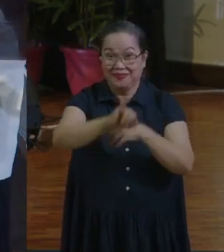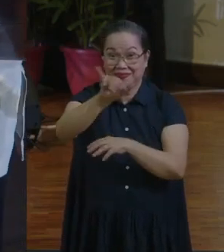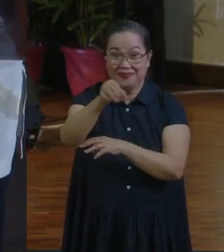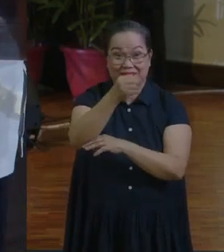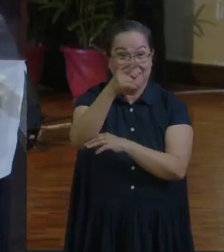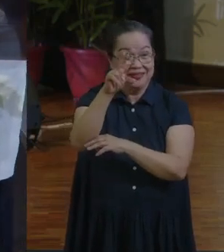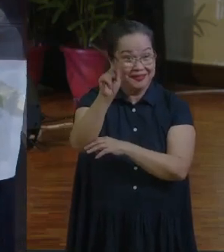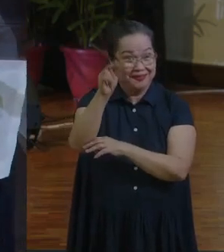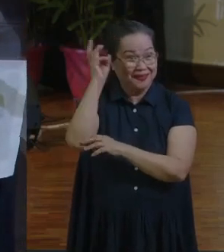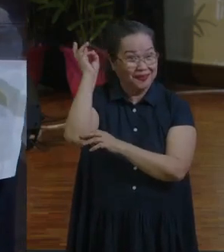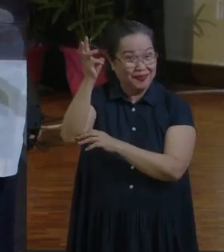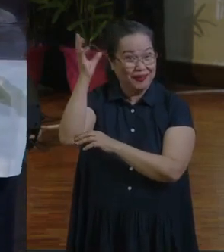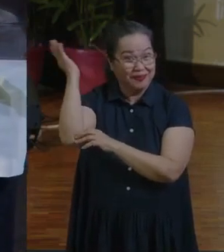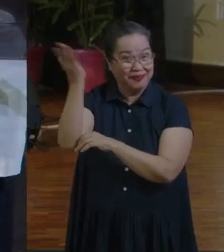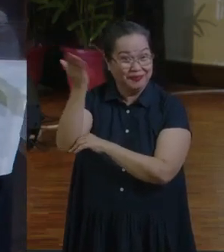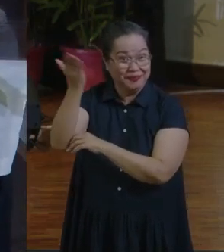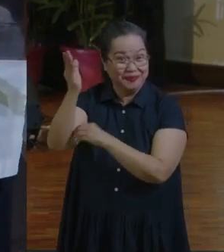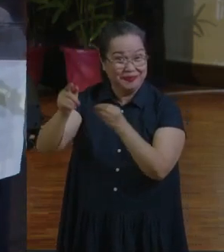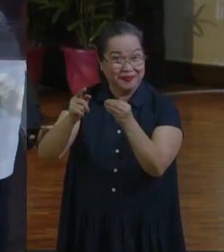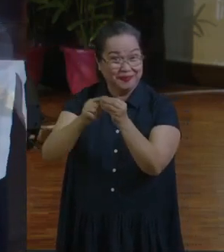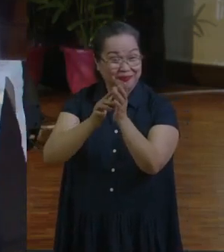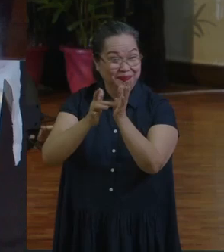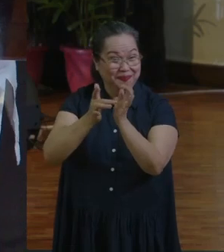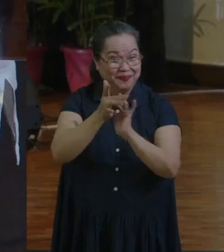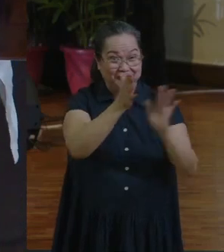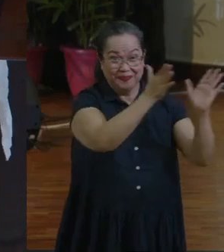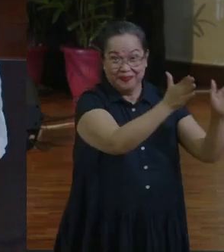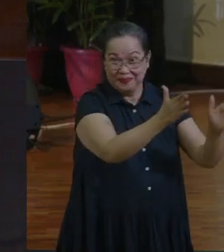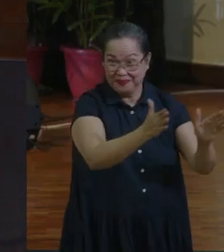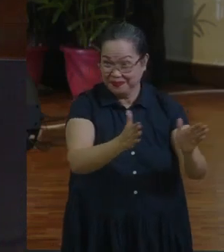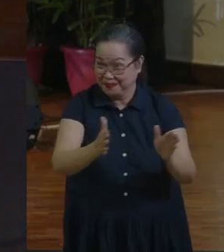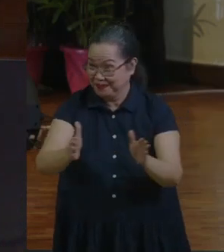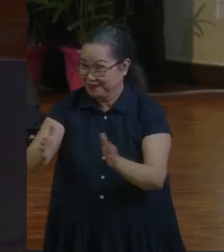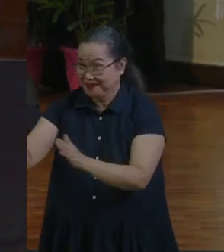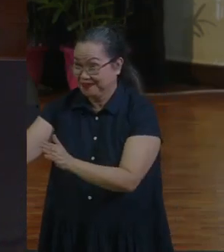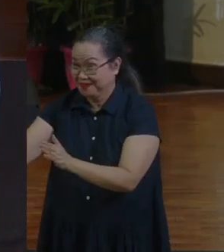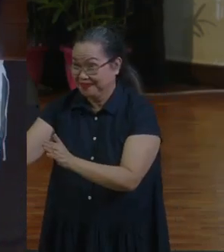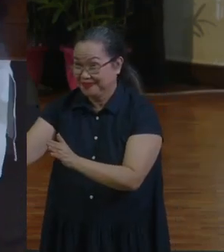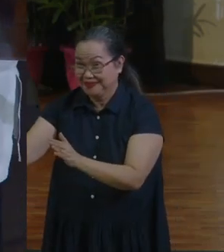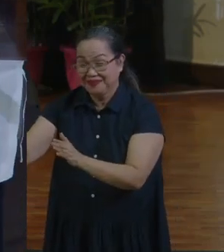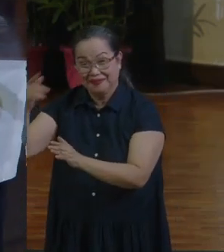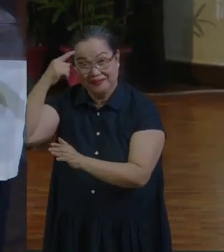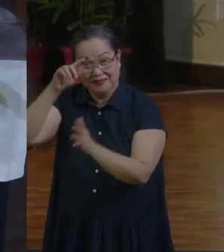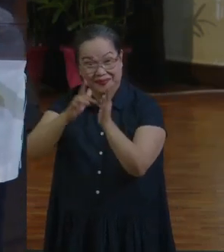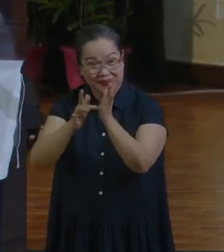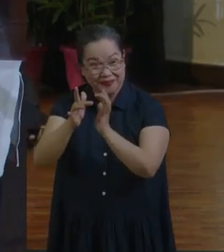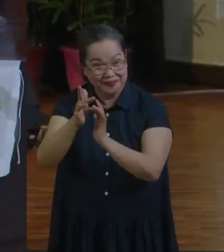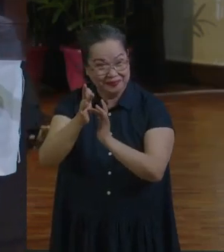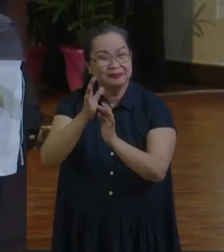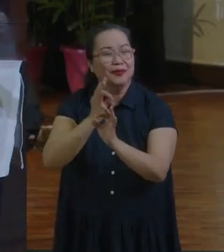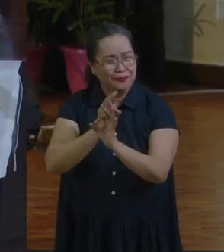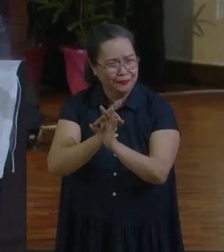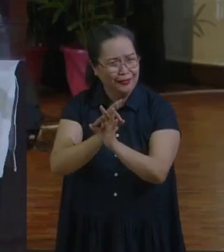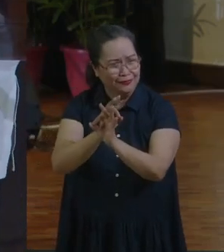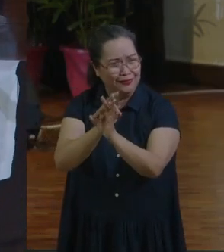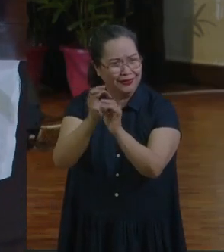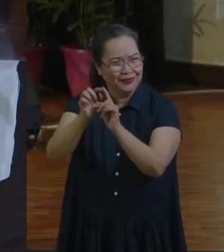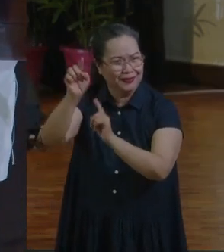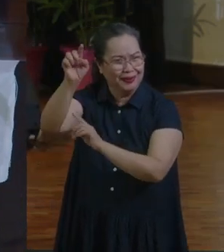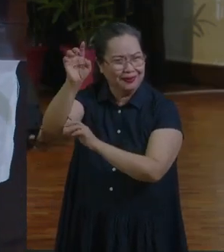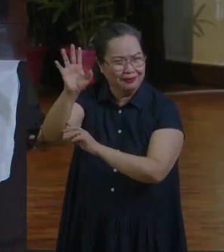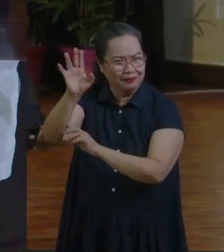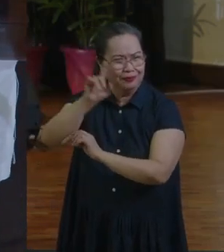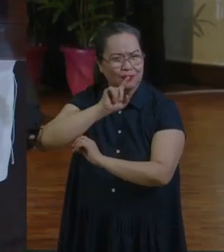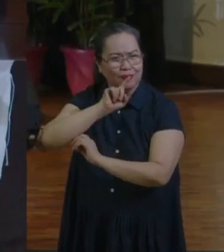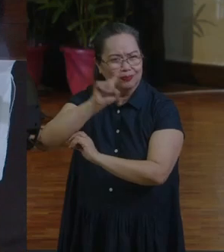niyang ipinahayag. Yun po ang kanyang calling. Yun po ang kanyang commission. At naging tapat po siya sa